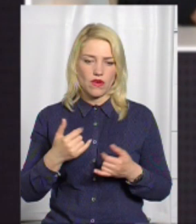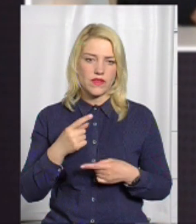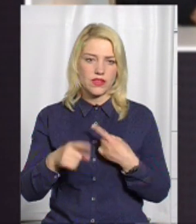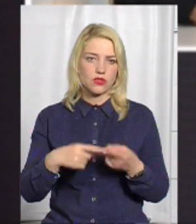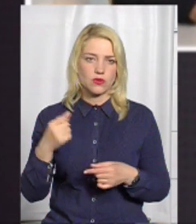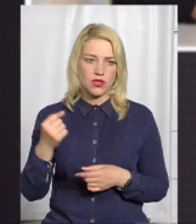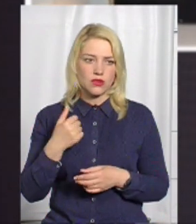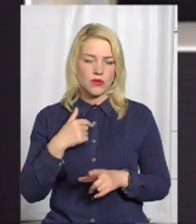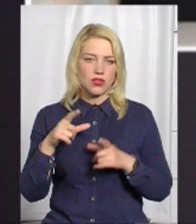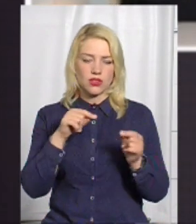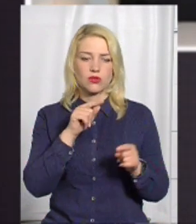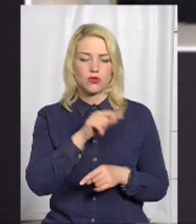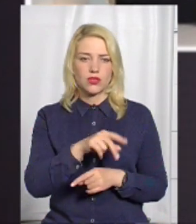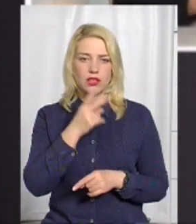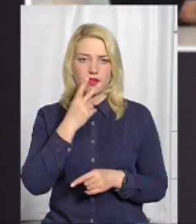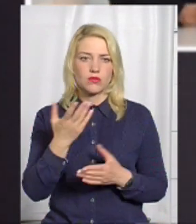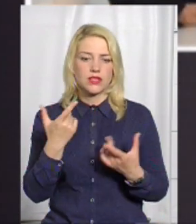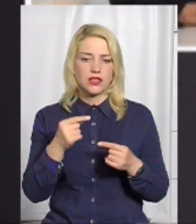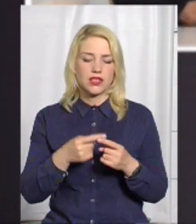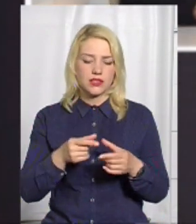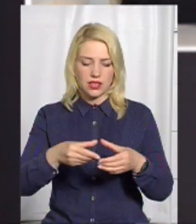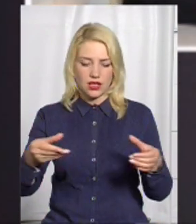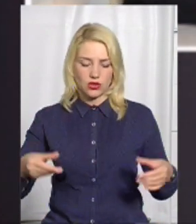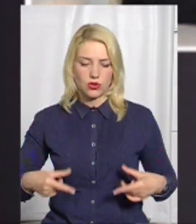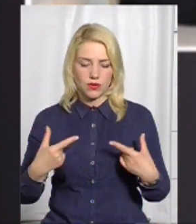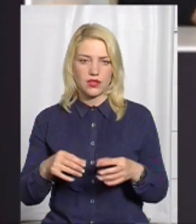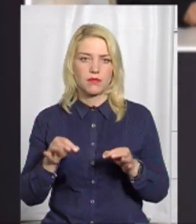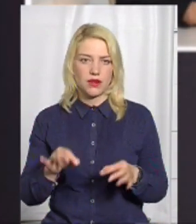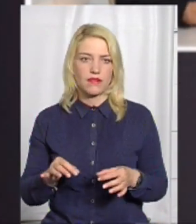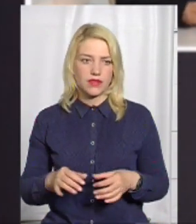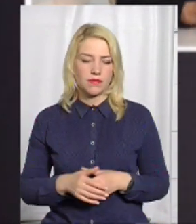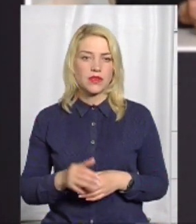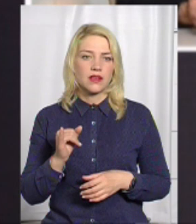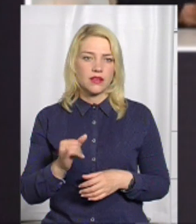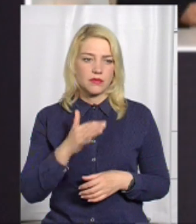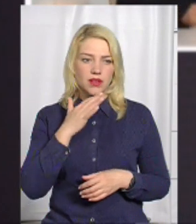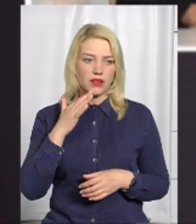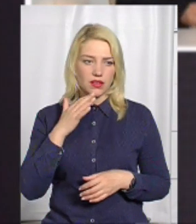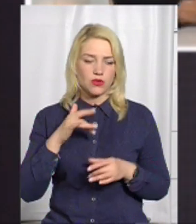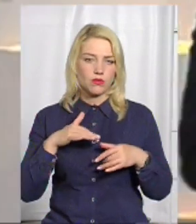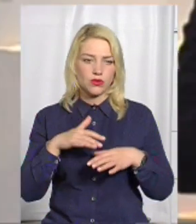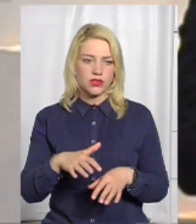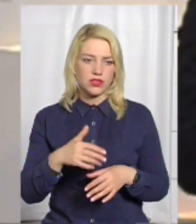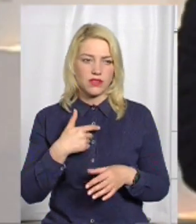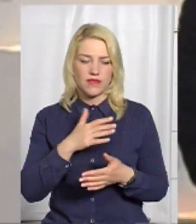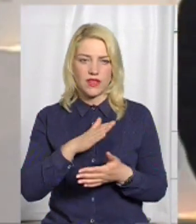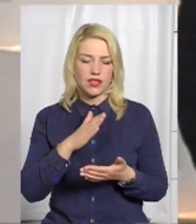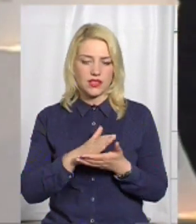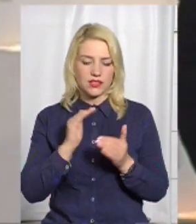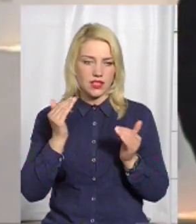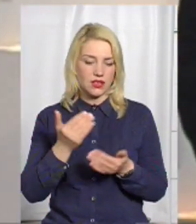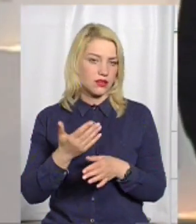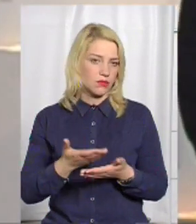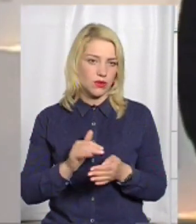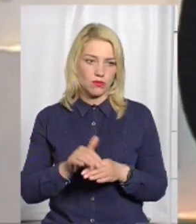туди, дивимося, де ці надгробки, і де там правда, і де там справедливість. Я ж кажу, багато процесів вони не є закритими, будь